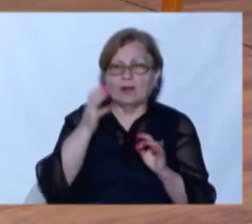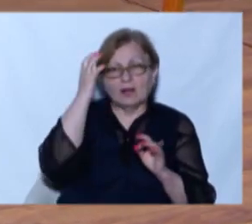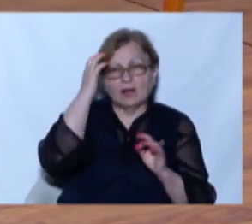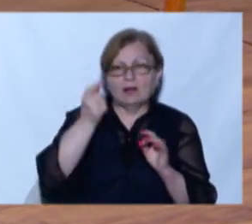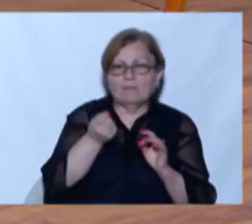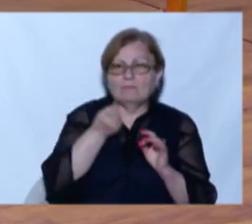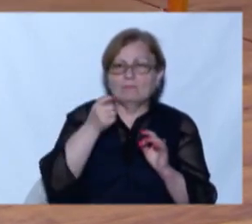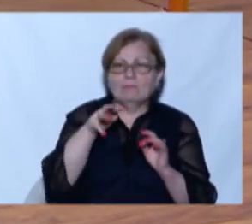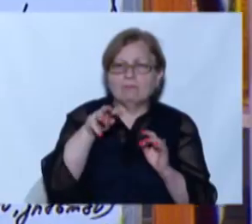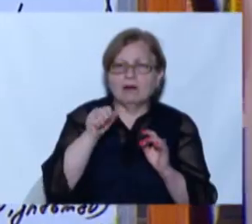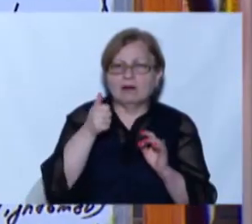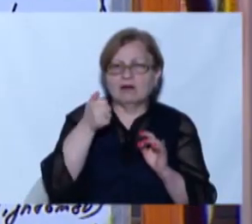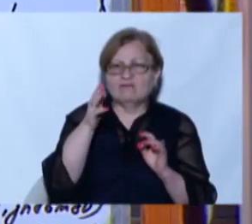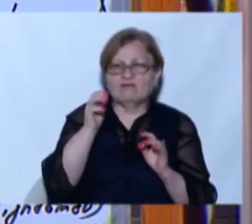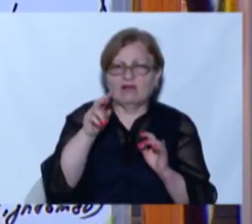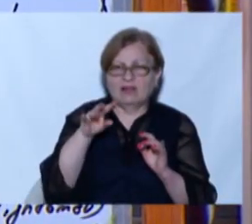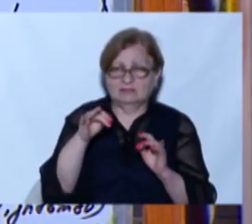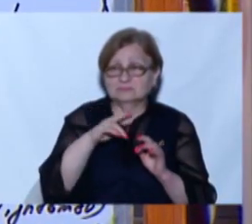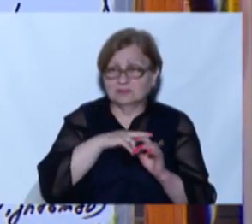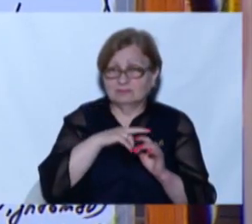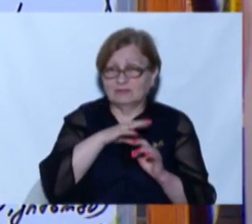არის მაყვალი? გიყვართ?